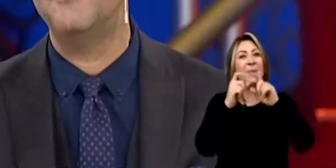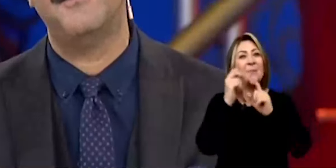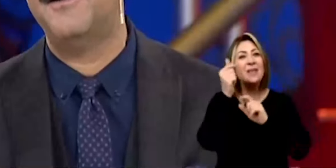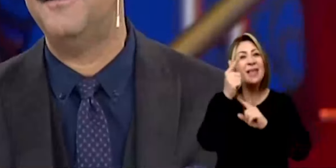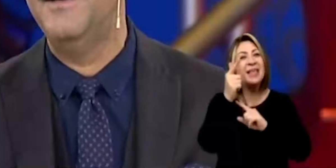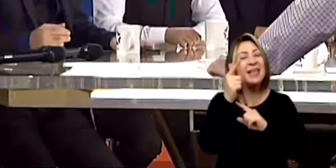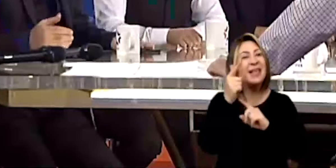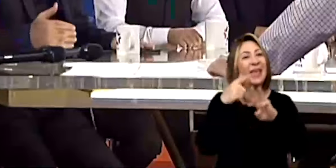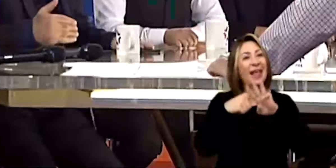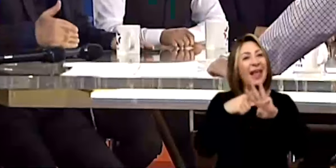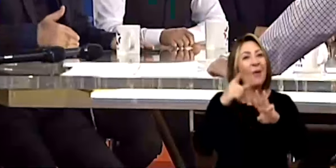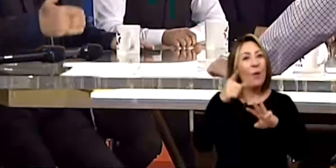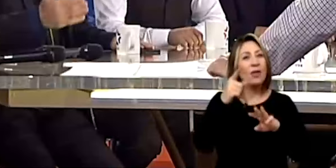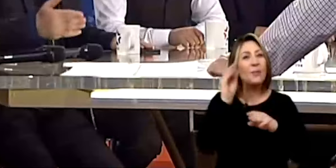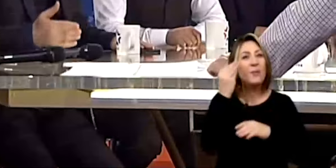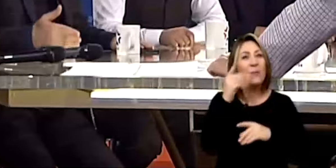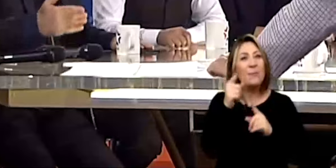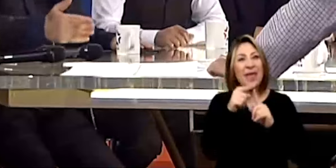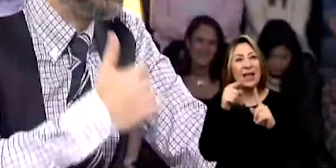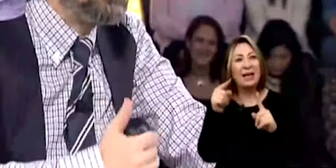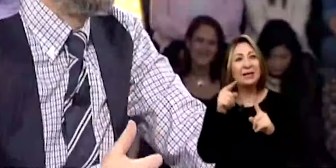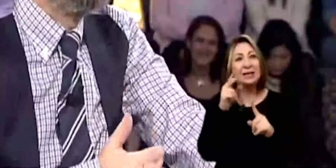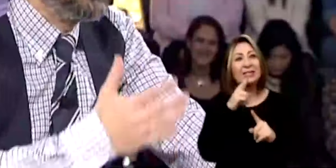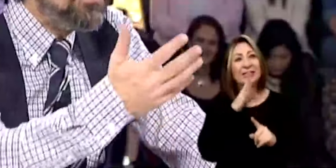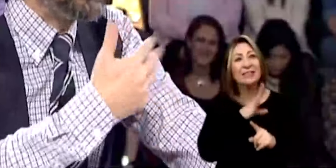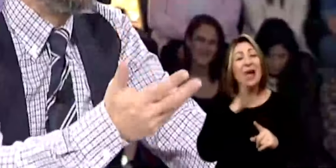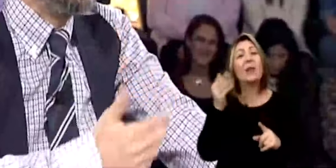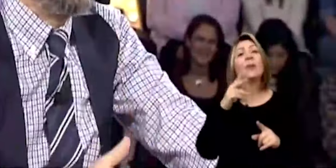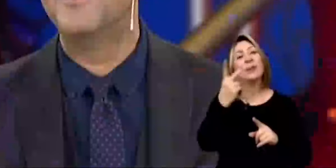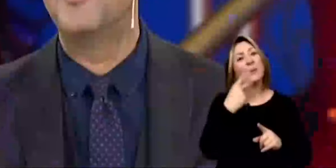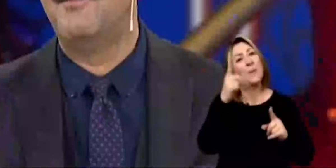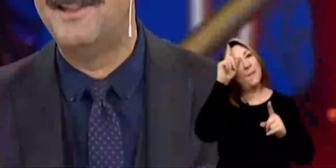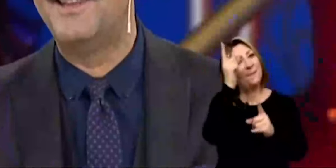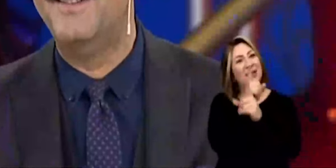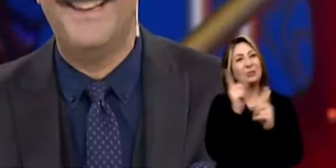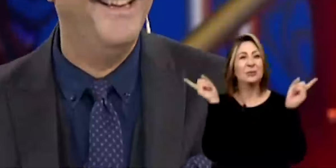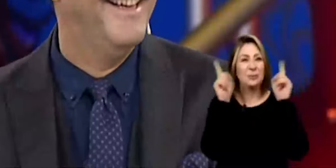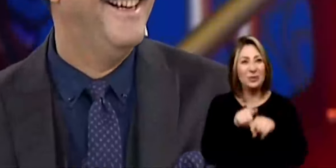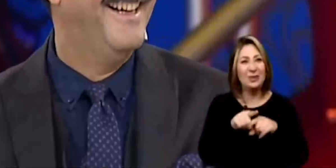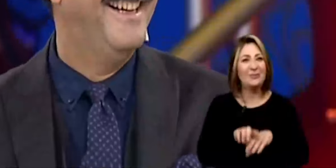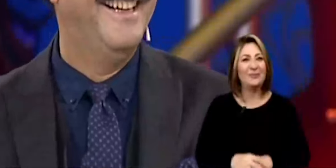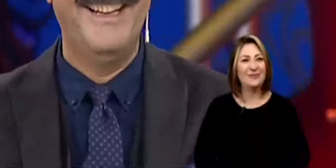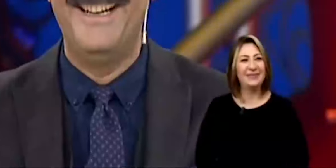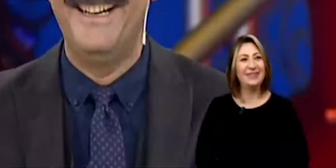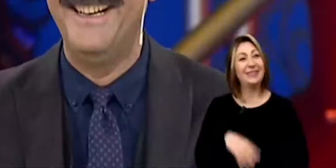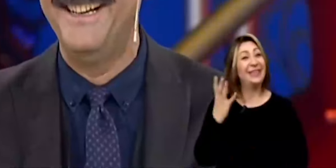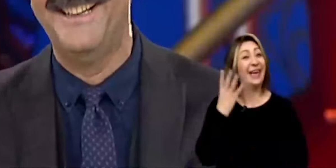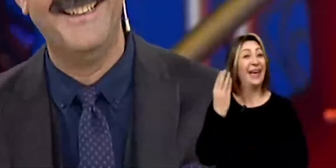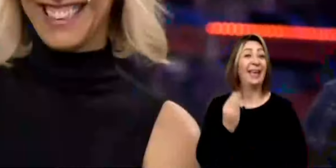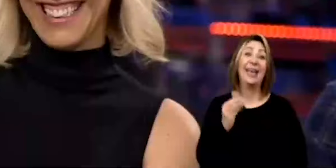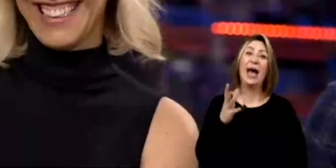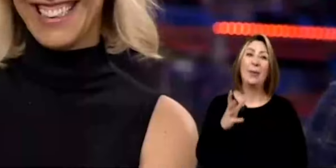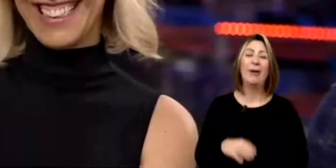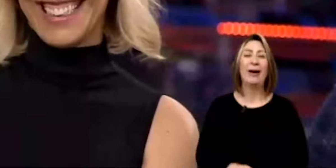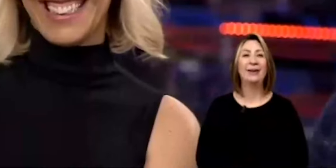Evet. Bir yere kadar işte koruyabiliyoruz. İstersen kızları da almayalım biz seninle baş başa buluşalım. Sohbet edelim. Daha iyi galiba.